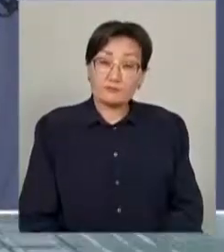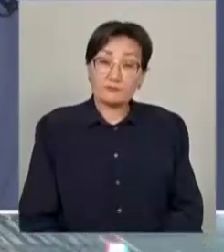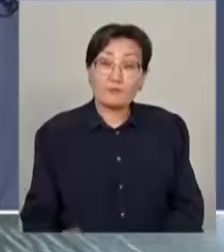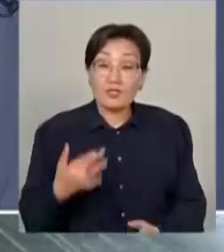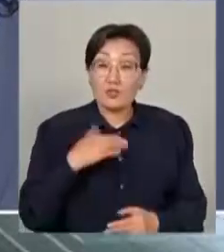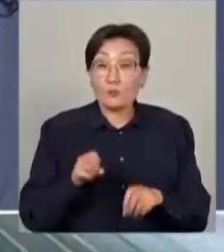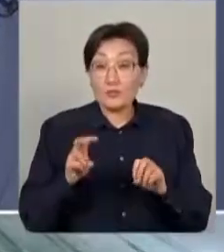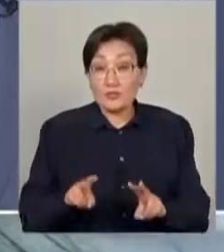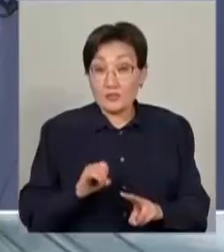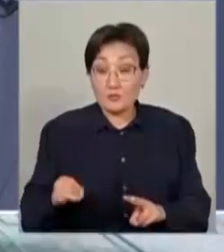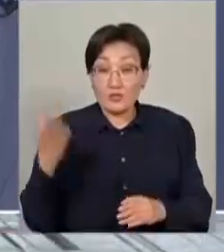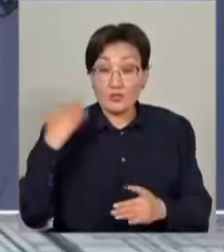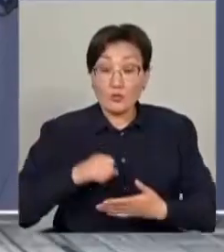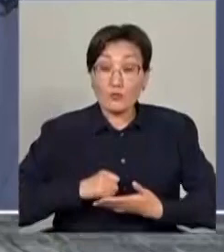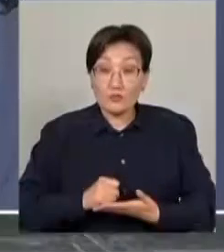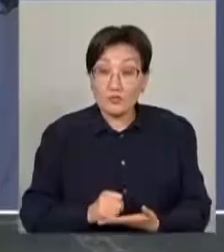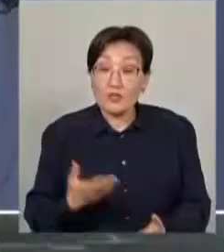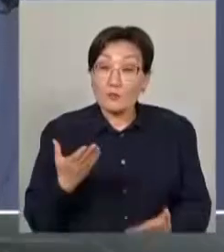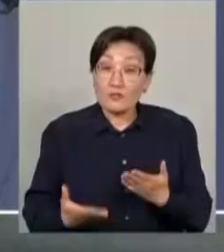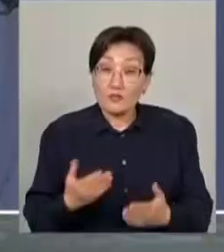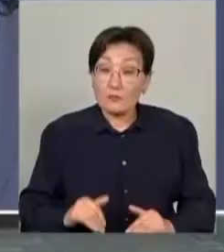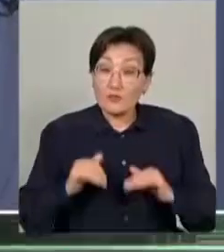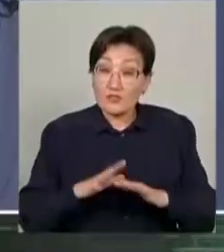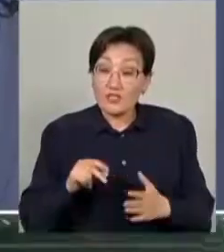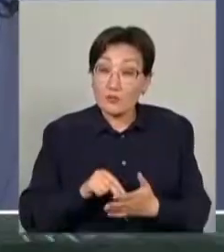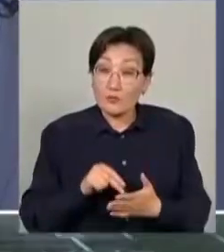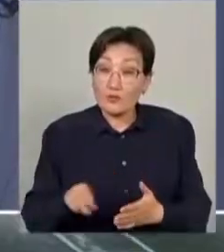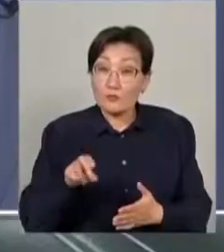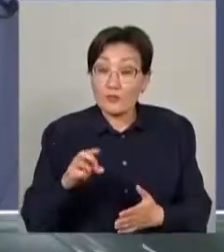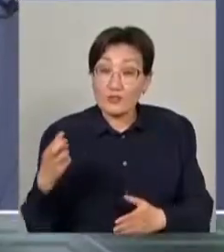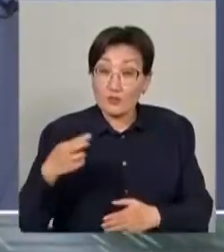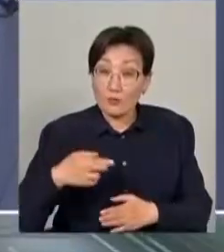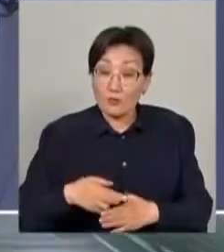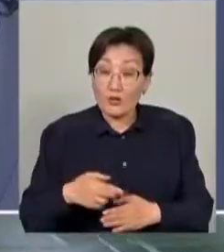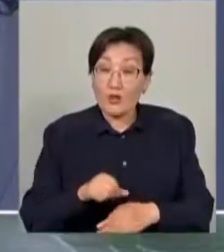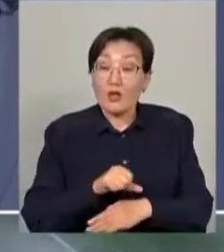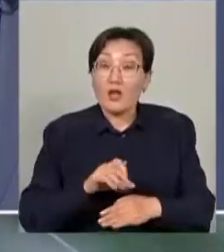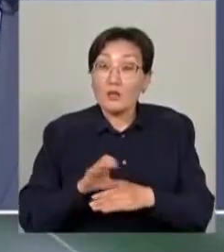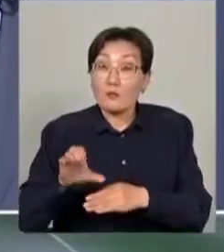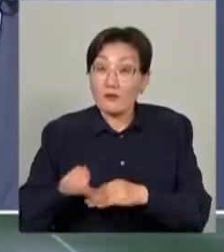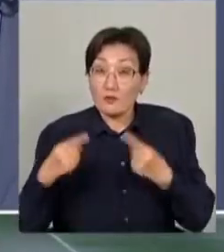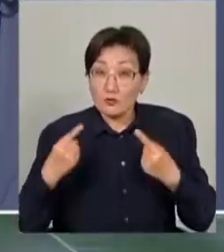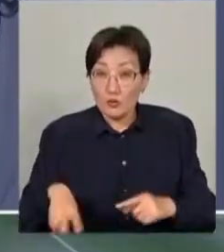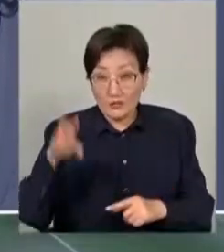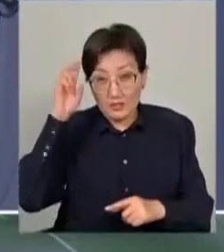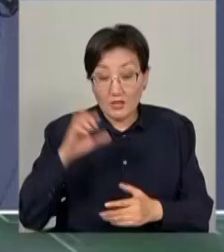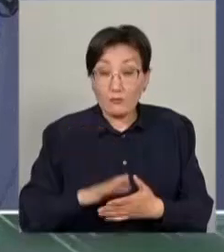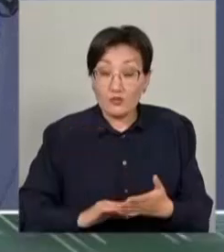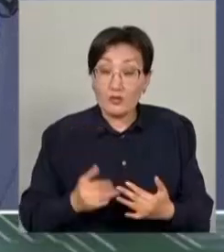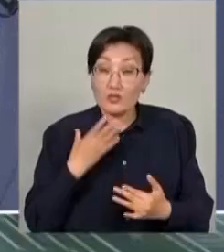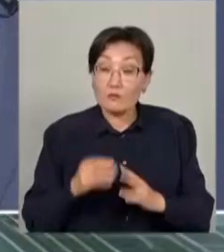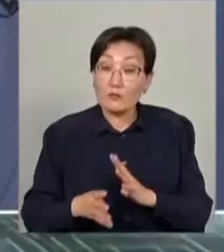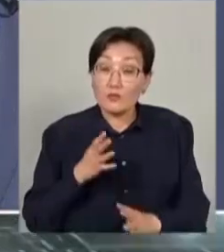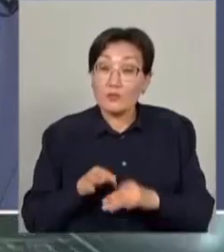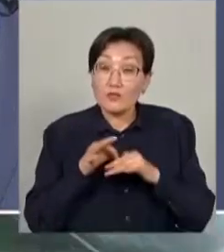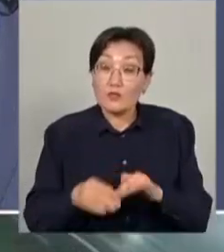Многие эксперты и ранее утверждали, что если не повысить цены на топливо, то переток его в другие страны будет продолжаться. Это, в свою очередь,